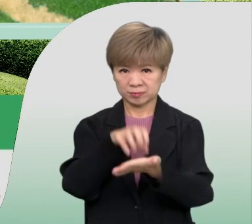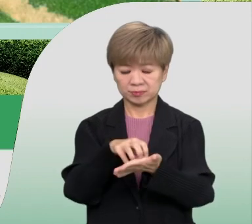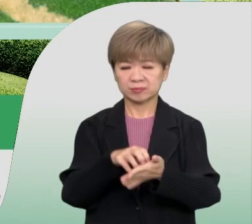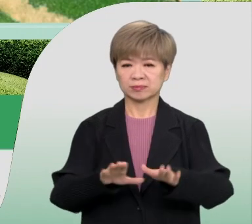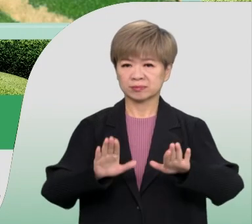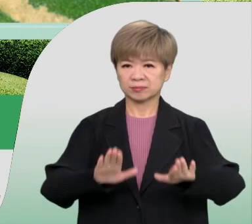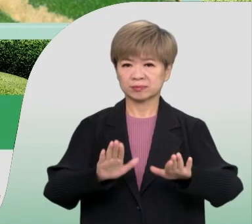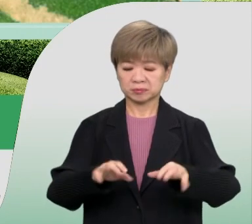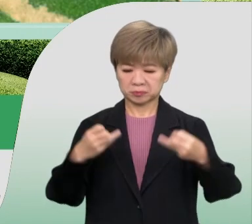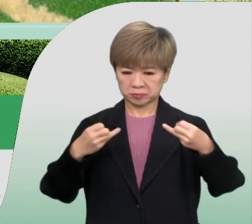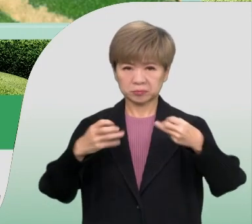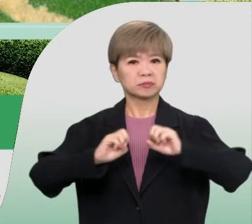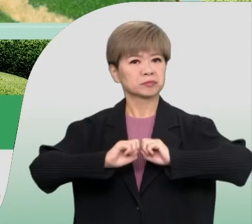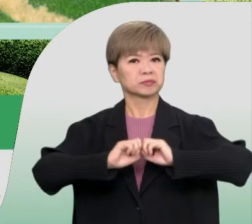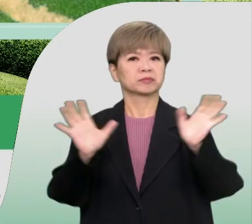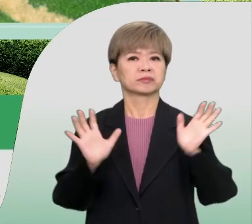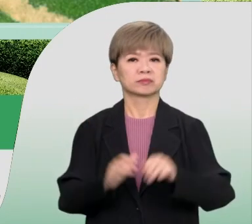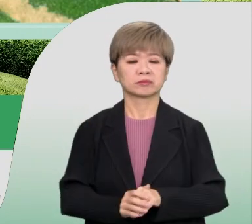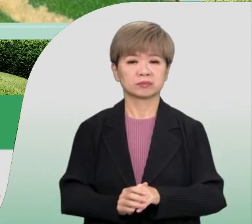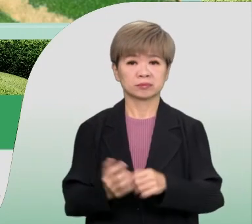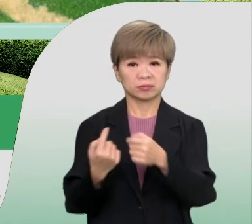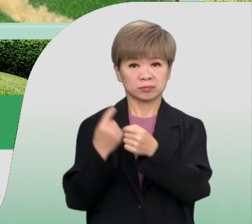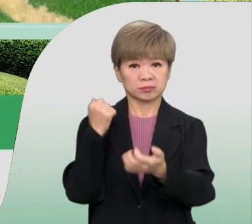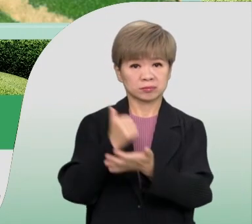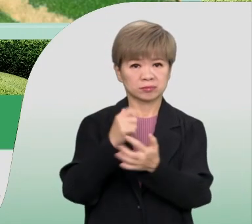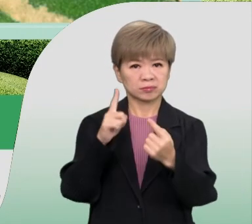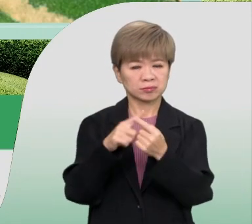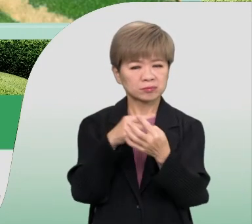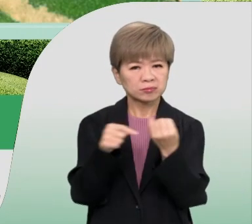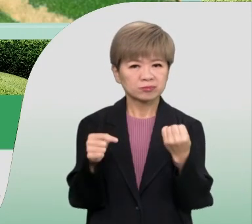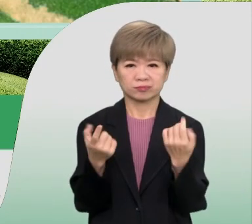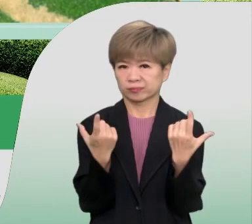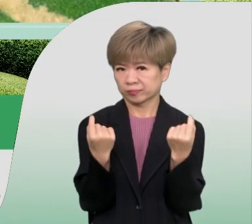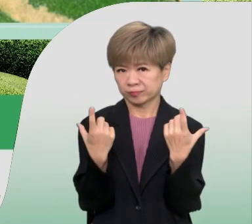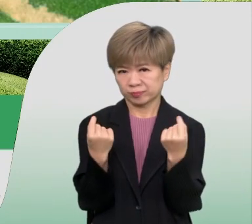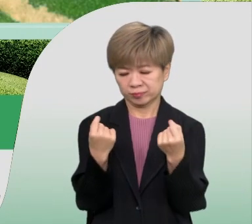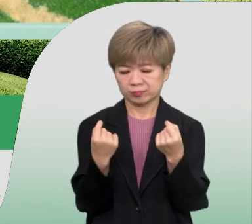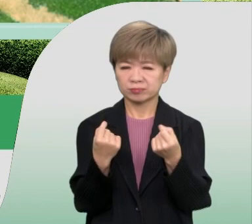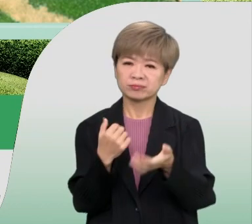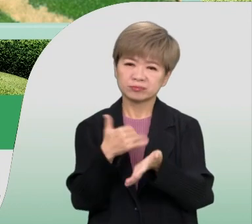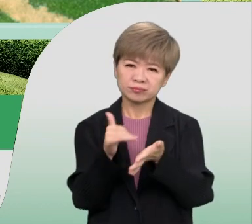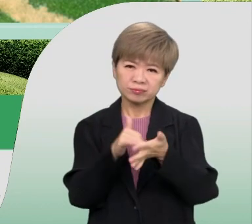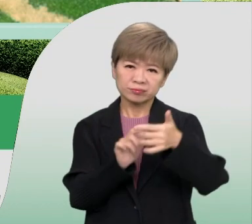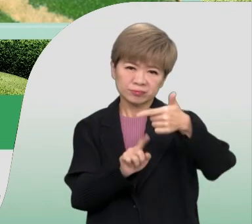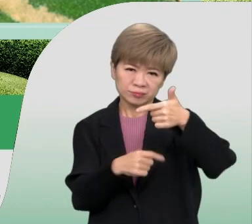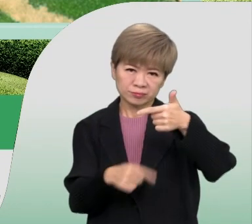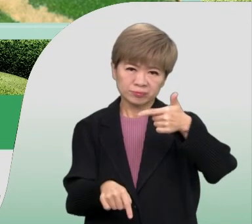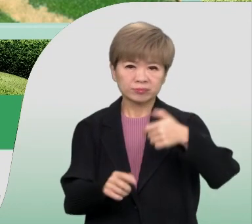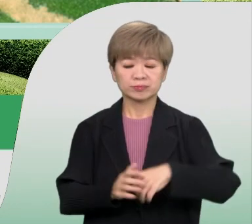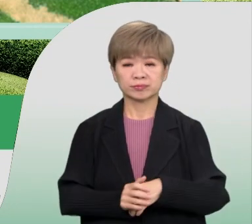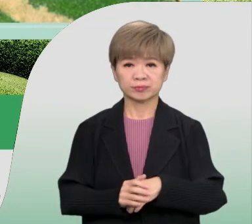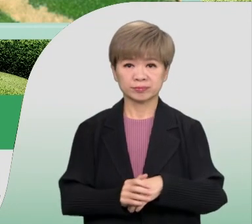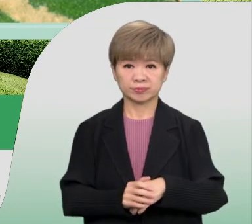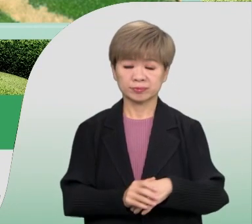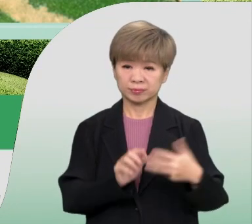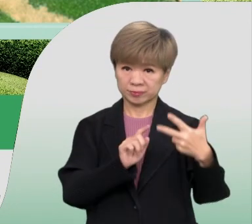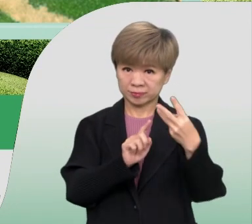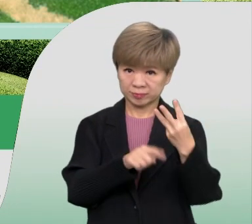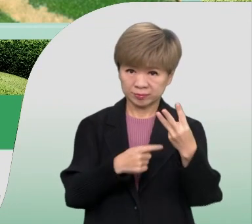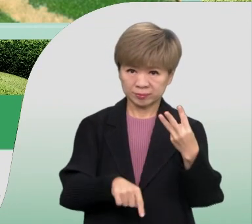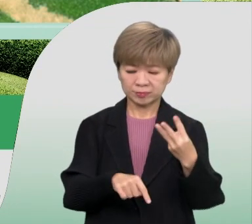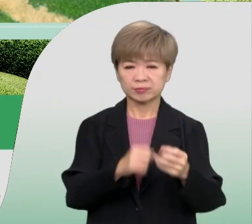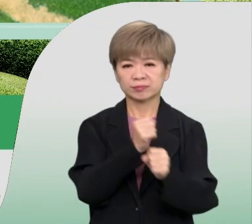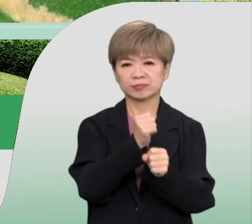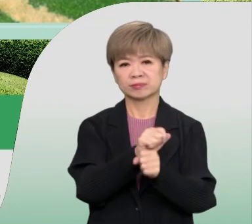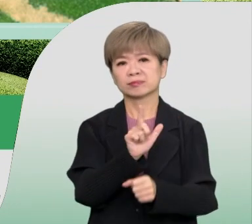在进步的风暴内，那去年通过的人数强弱是有了解听听。客家的其中有